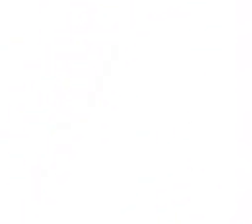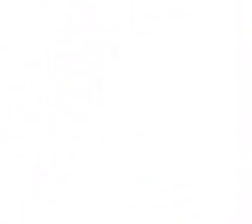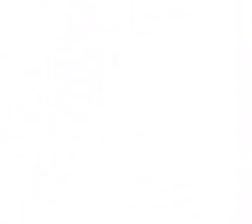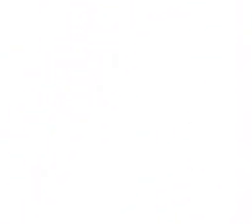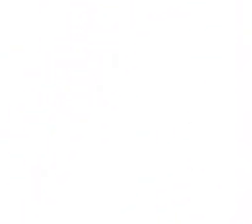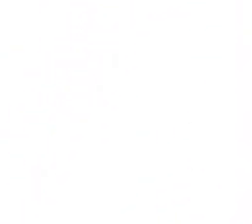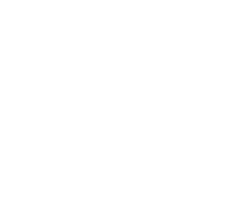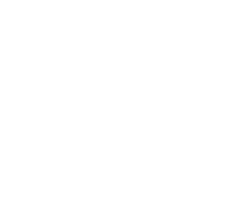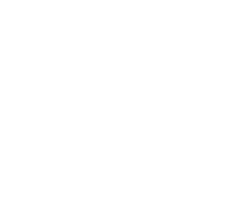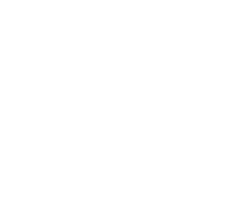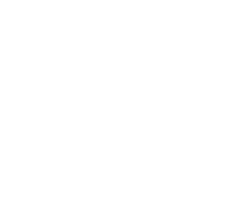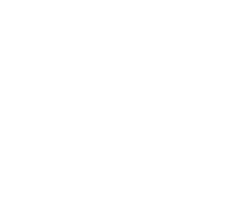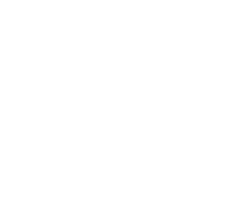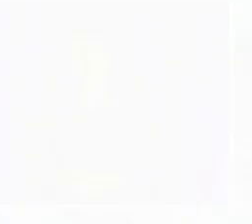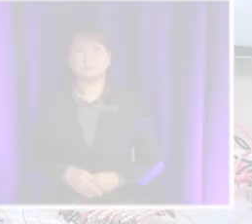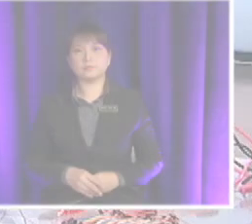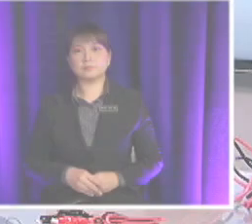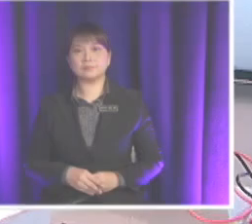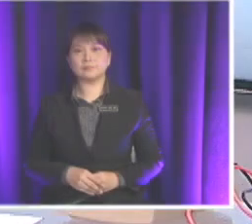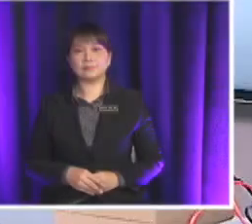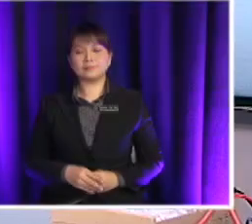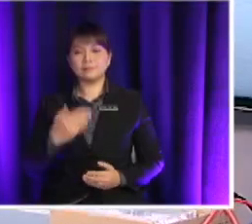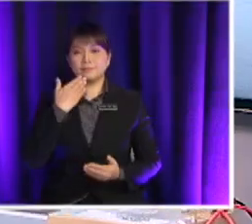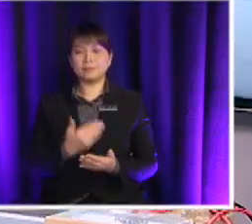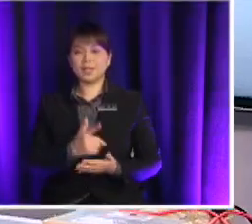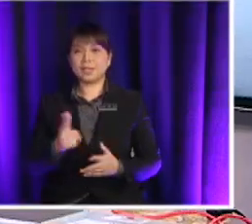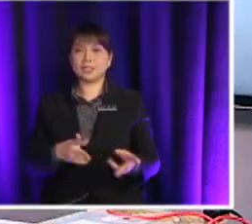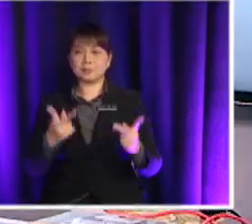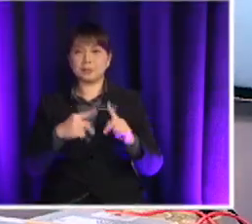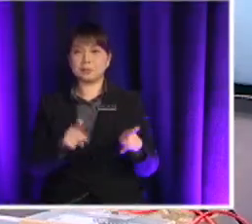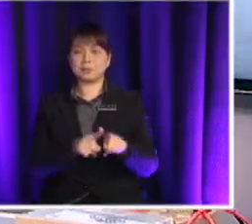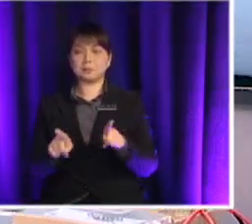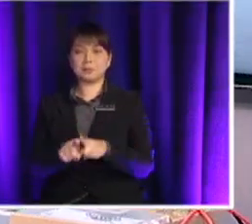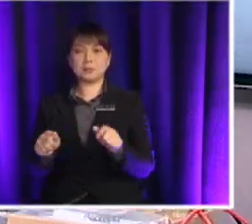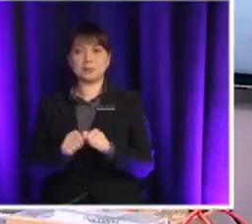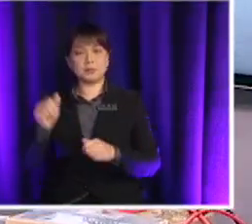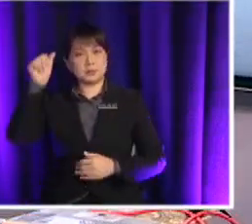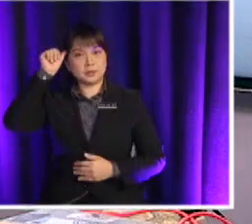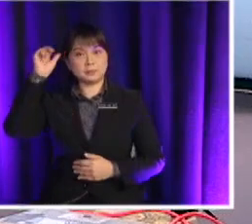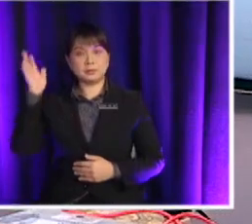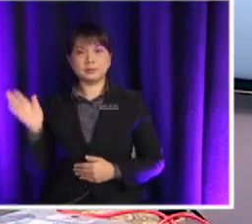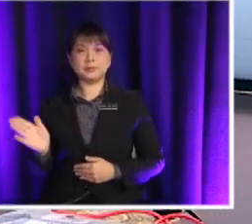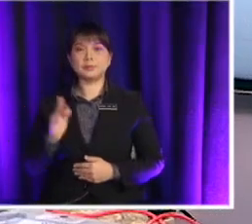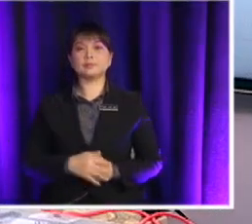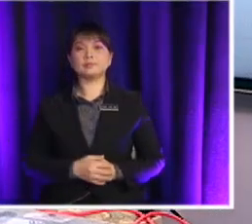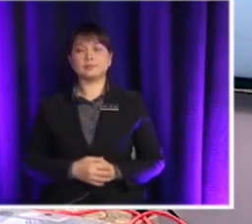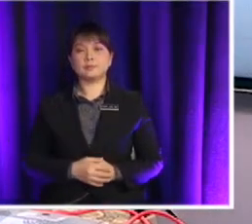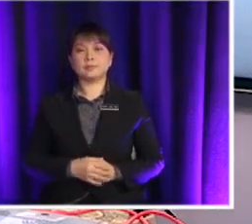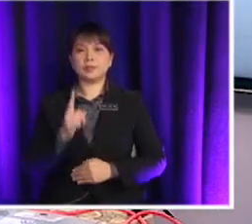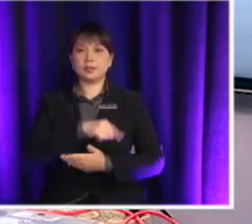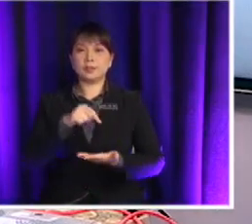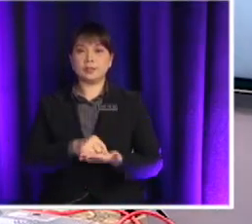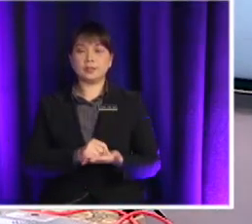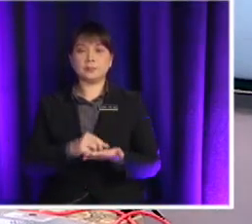Didik TV KPM. Baiklah, kembali bersama saya Aiman Sufian Azman di Didik TV KPM pada hari ini dalam